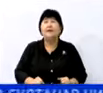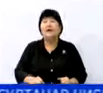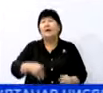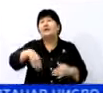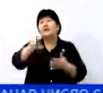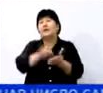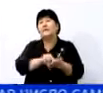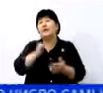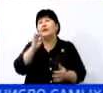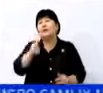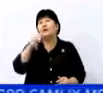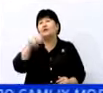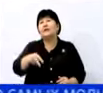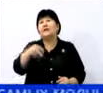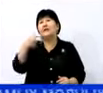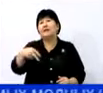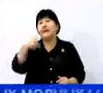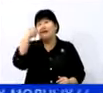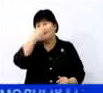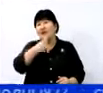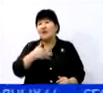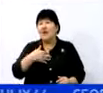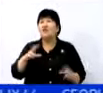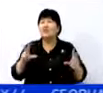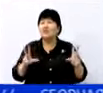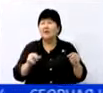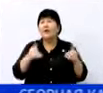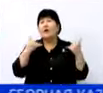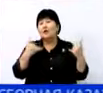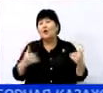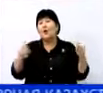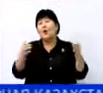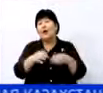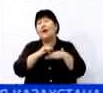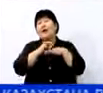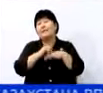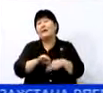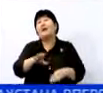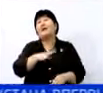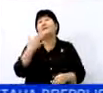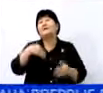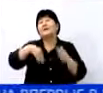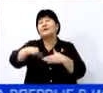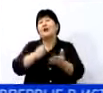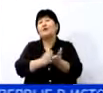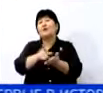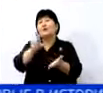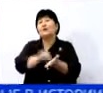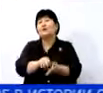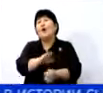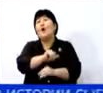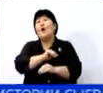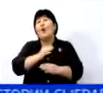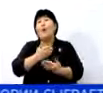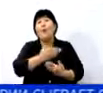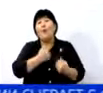Вышла на пенсию в июне 2020 года. Я счастлива. Сегодня компания провожает вышедших на заслуженный отдых, поздравляет